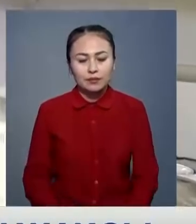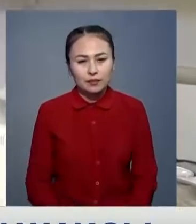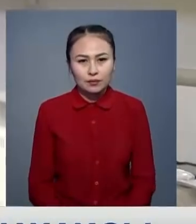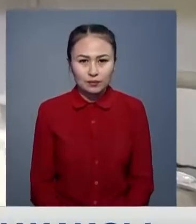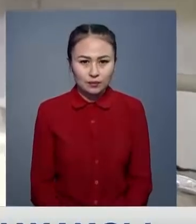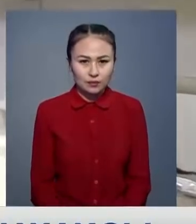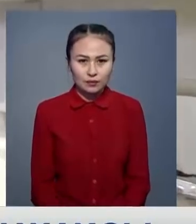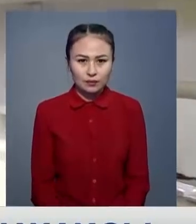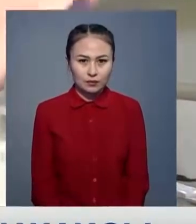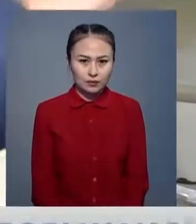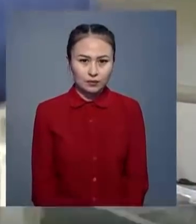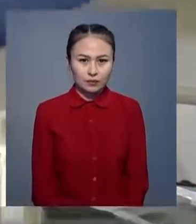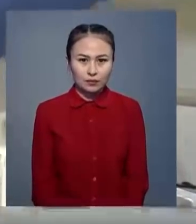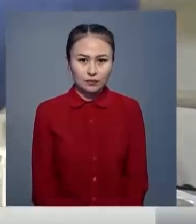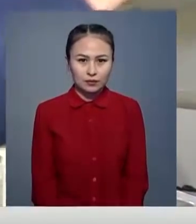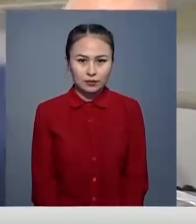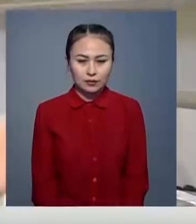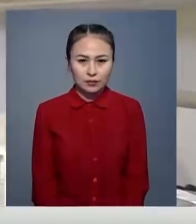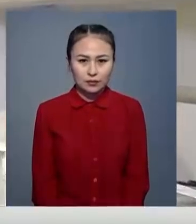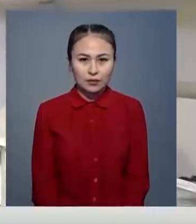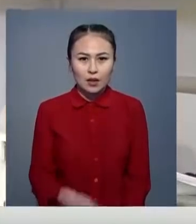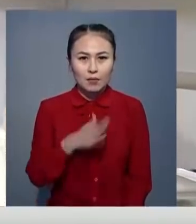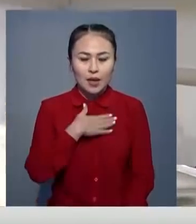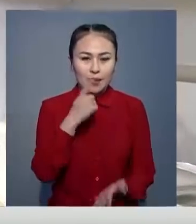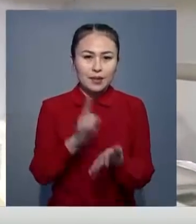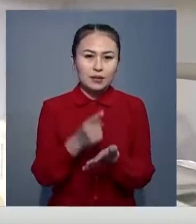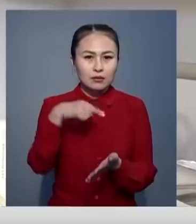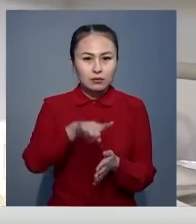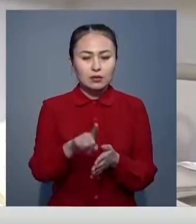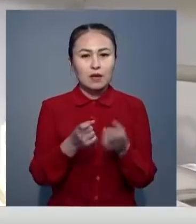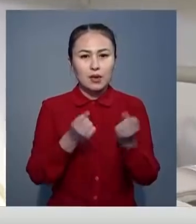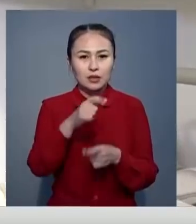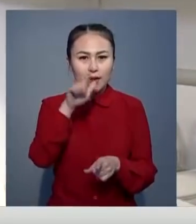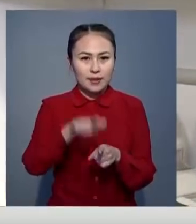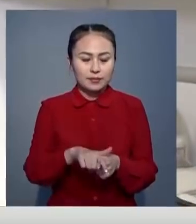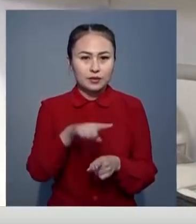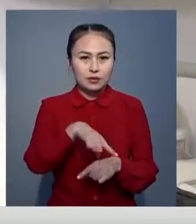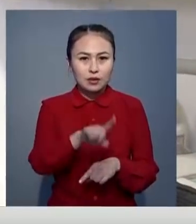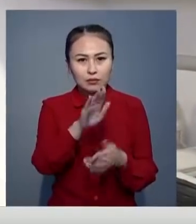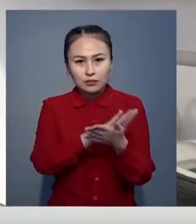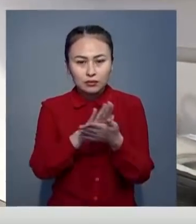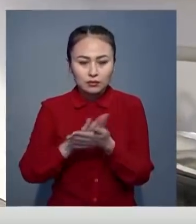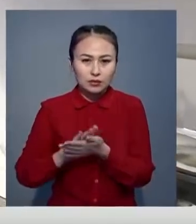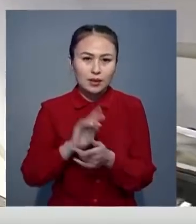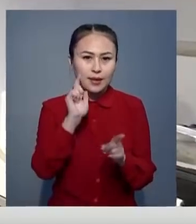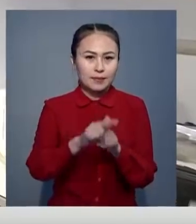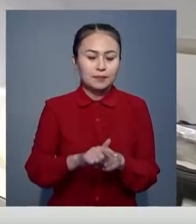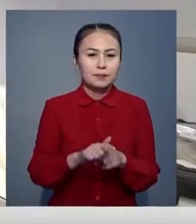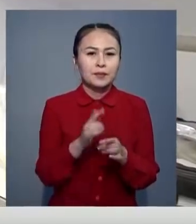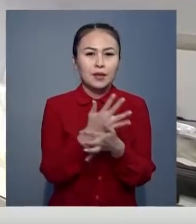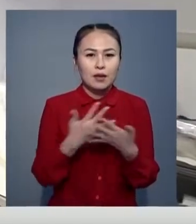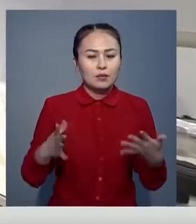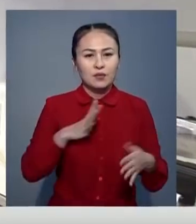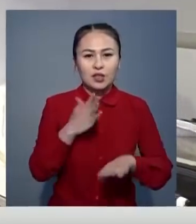задача машина приготовить, внутри порядок навести. Менің міндетім көлікті даярлау, қажет болса салон үшін тазалау. Көп жағдайларда